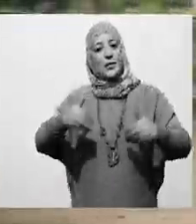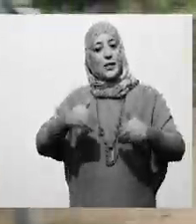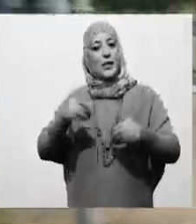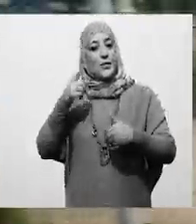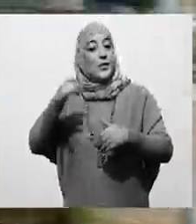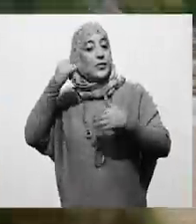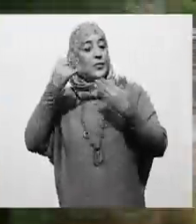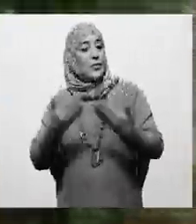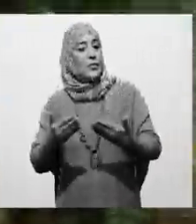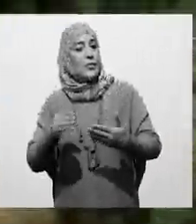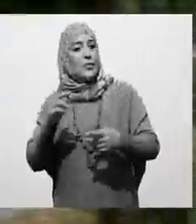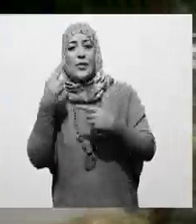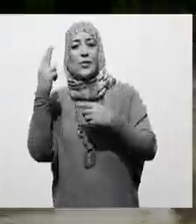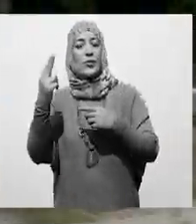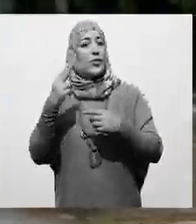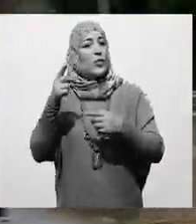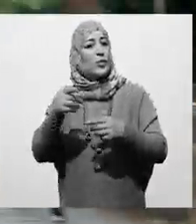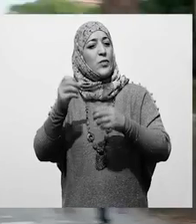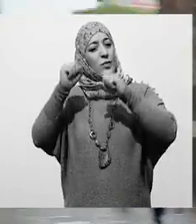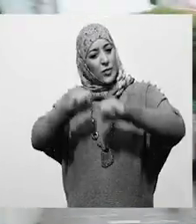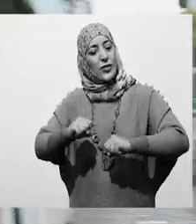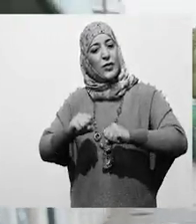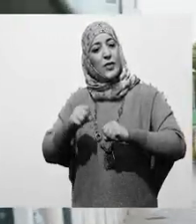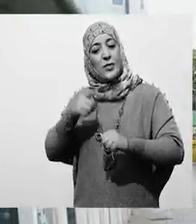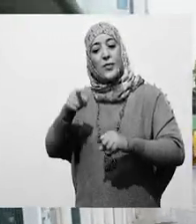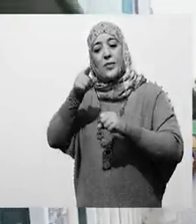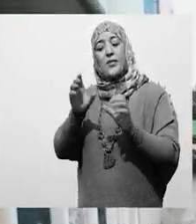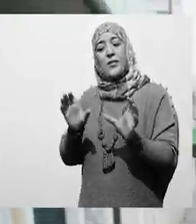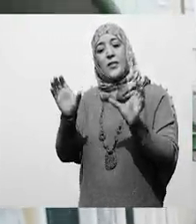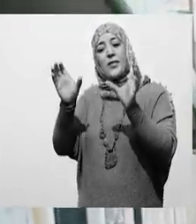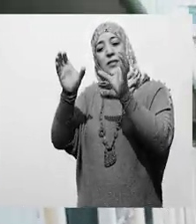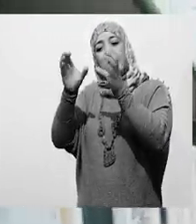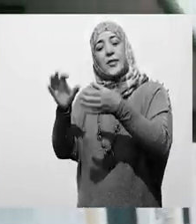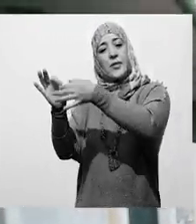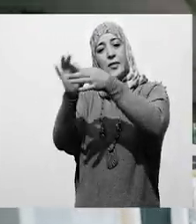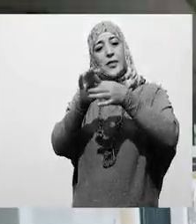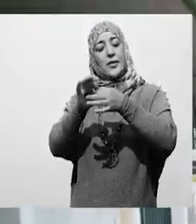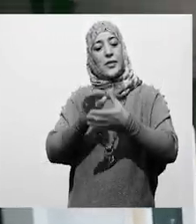et ceci n'est pas toujours possible son leur collaboration